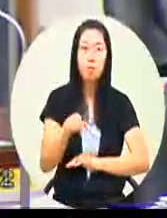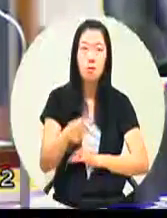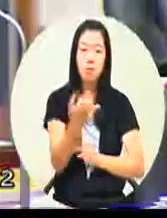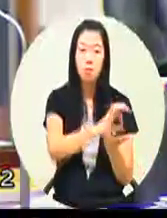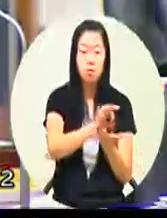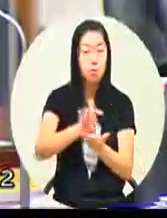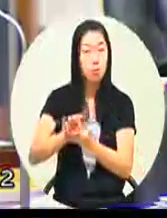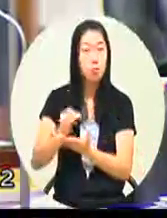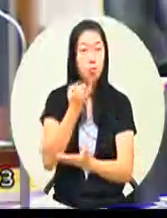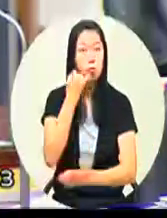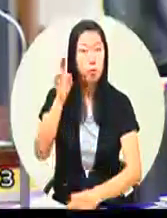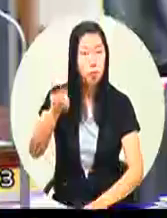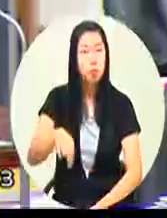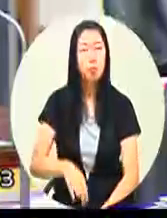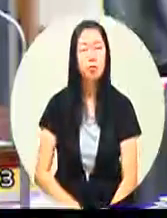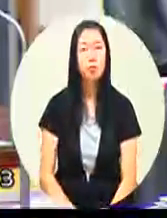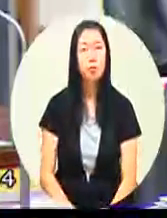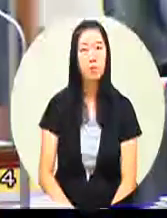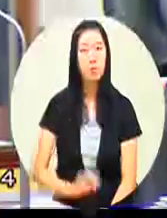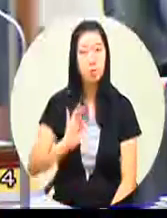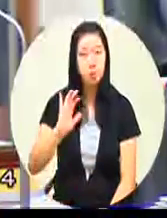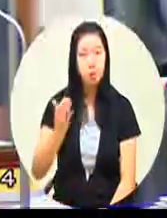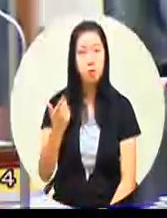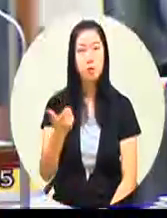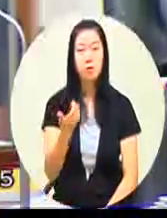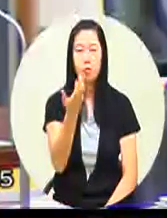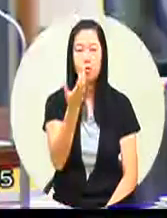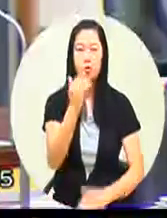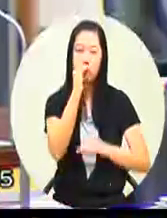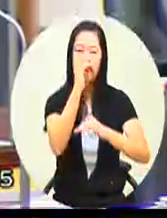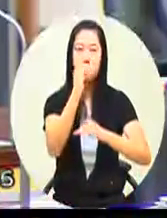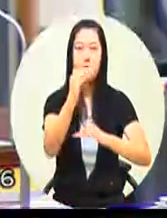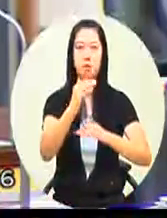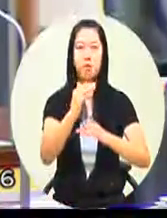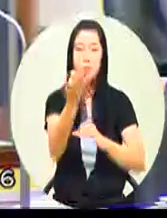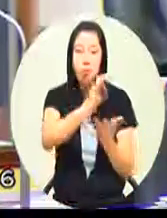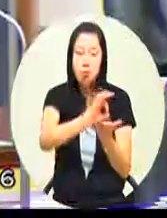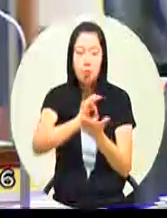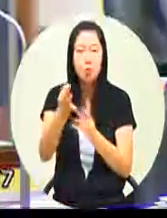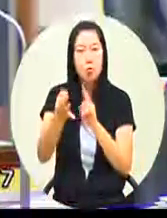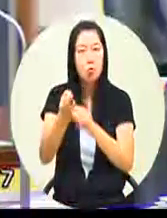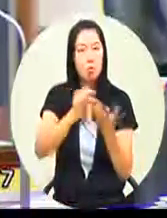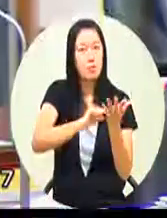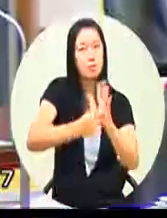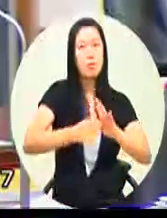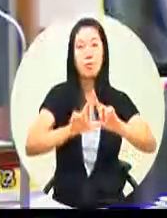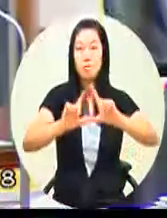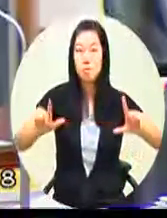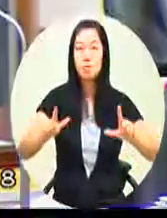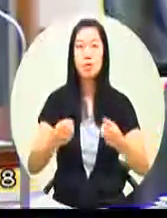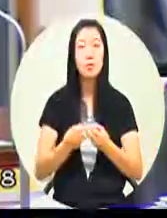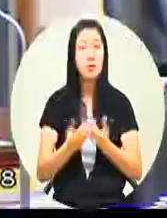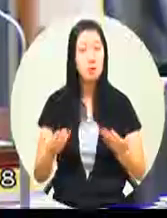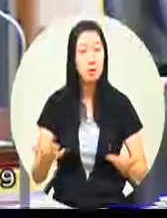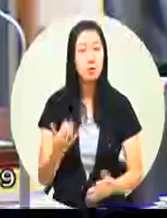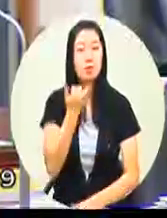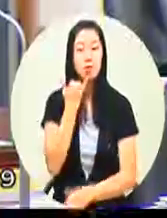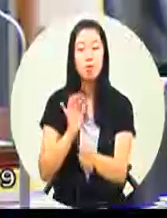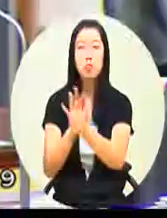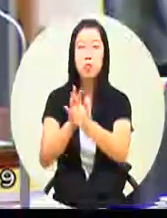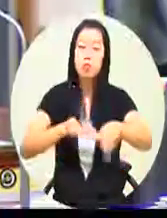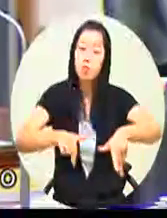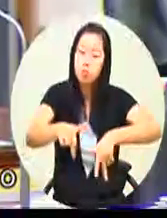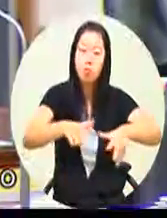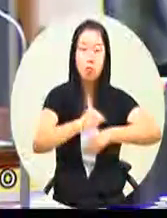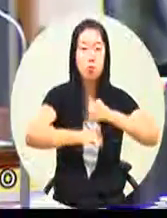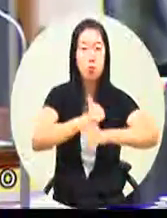以，但是你在有限的资源里面，你如何发挥它最大的效益啊？如何给这些流浪犬猫、哦、